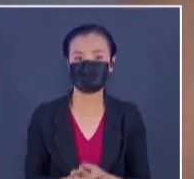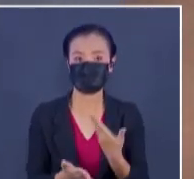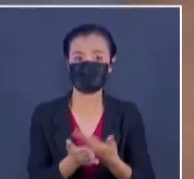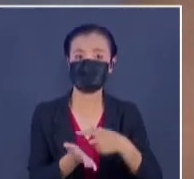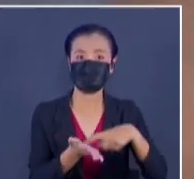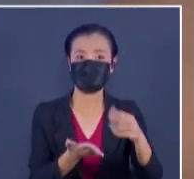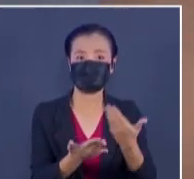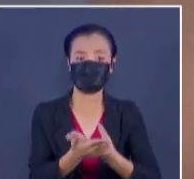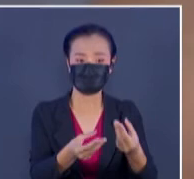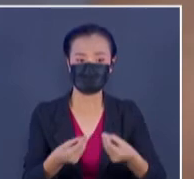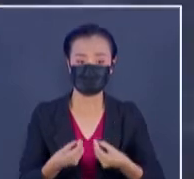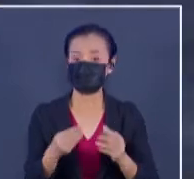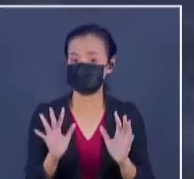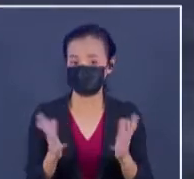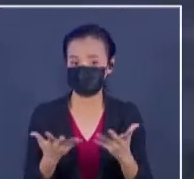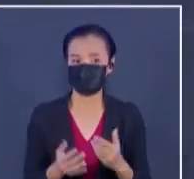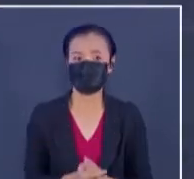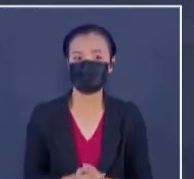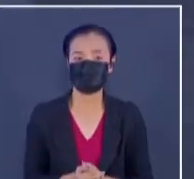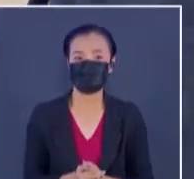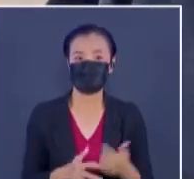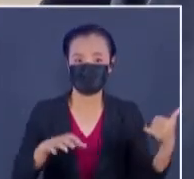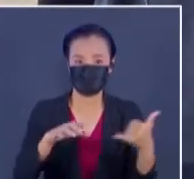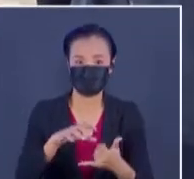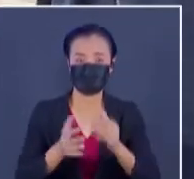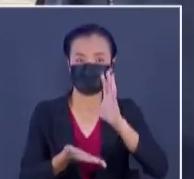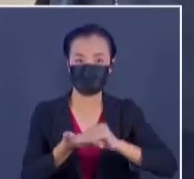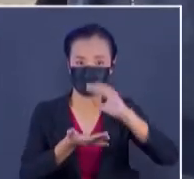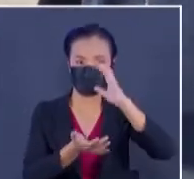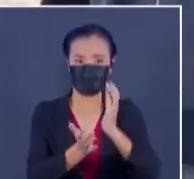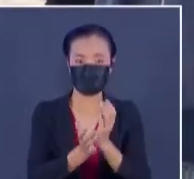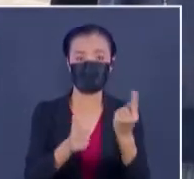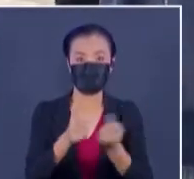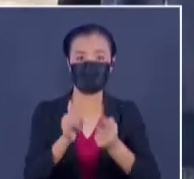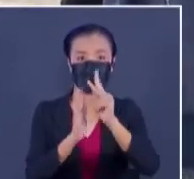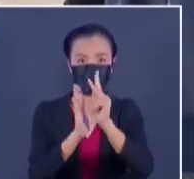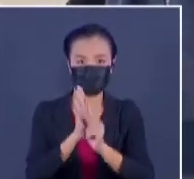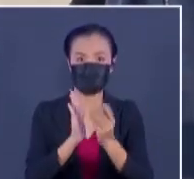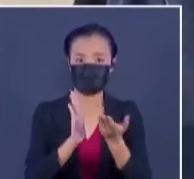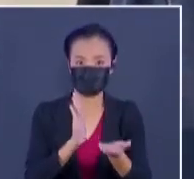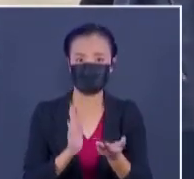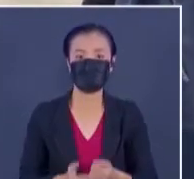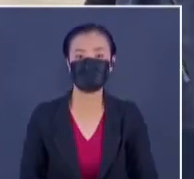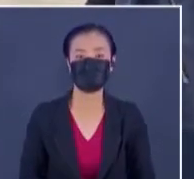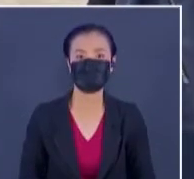ไปแล้วไม่ได้ลอตเตอรี่เหมือนกันเนี่ยนะครับก็ให้เข้ามาแจ้งความร้องทุกข์เพื่อดำเนินคดีเพิ่มเติมกับนางคิดได้นะครับ